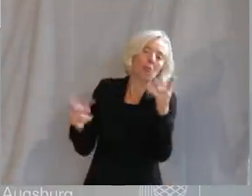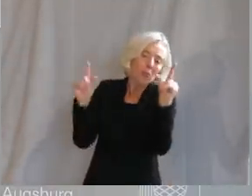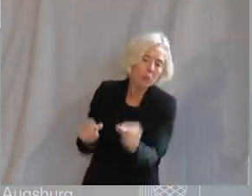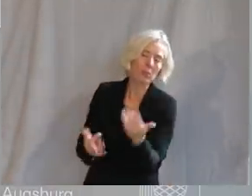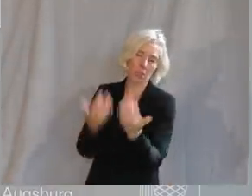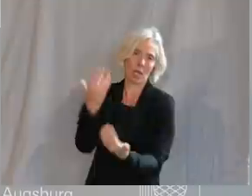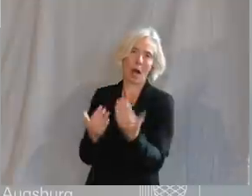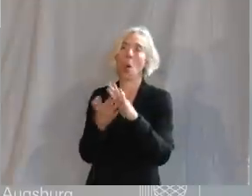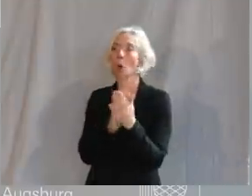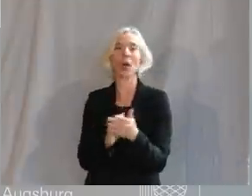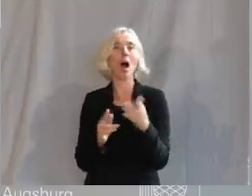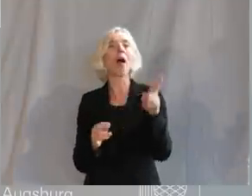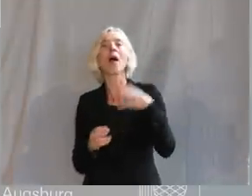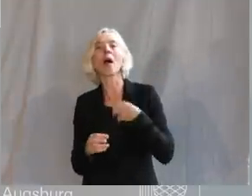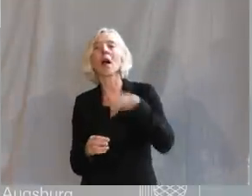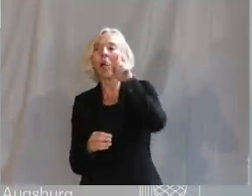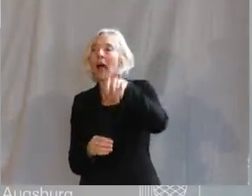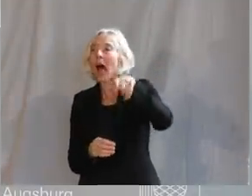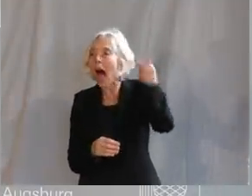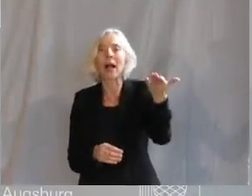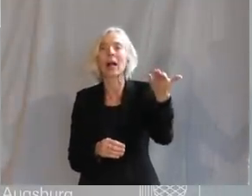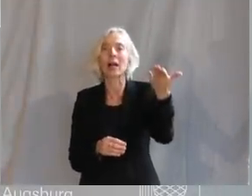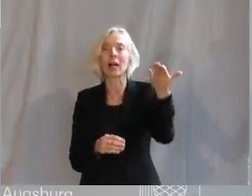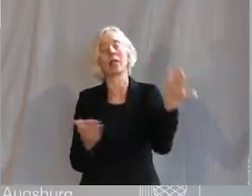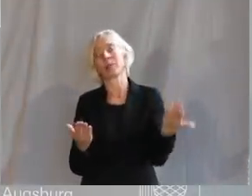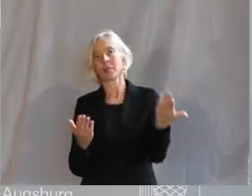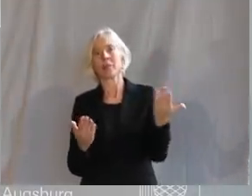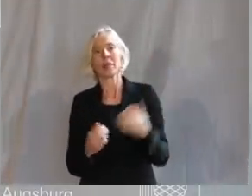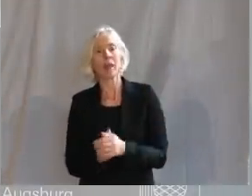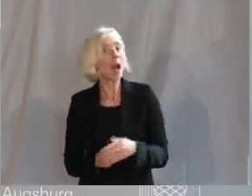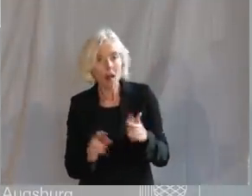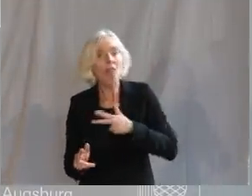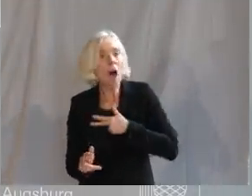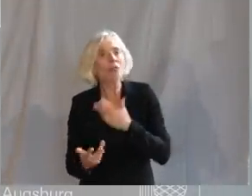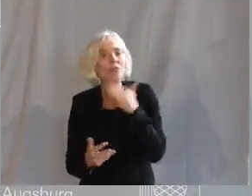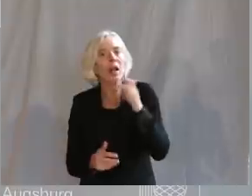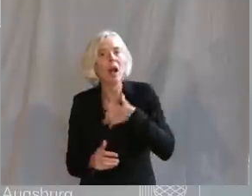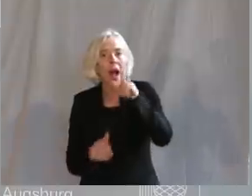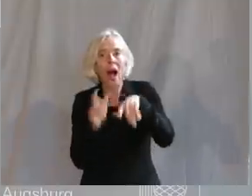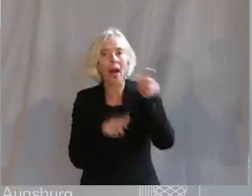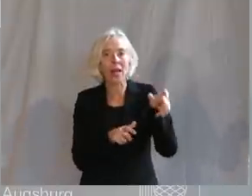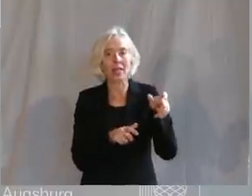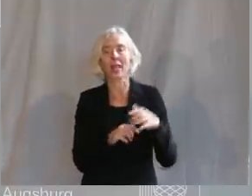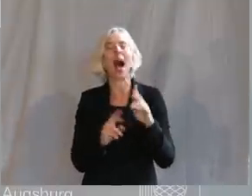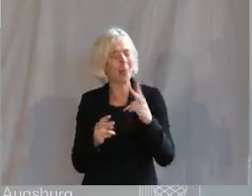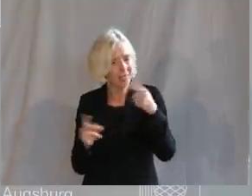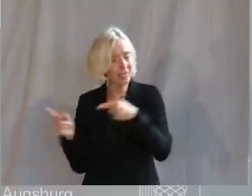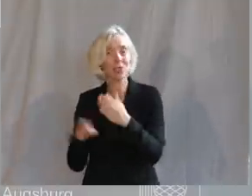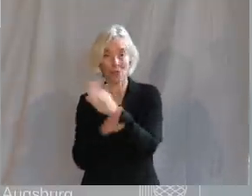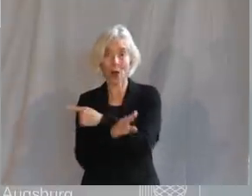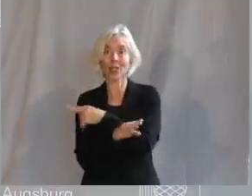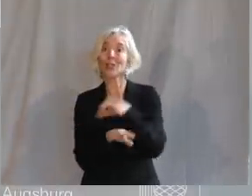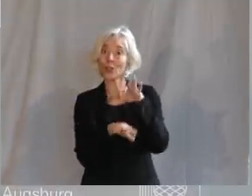gibt viele, die infiziert sind, es aber gar nicht merken. Herr Dr. Wiebmer hat es vorher erläutert und sehr gut erläutert, wie eben